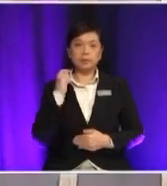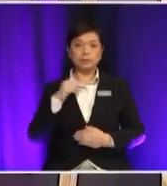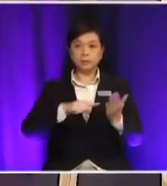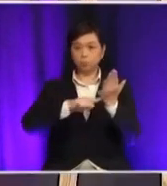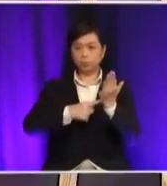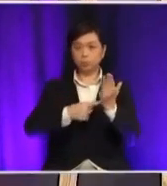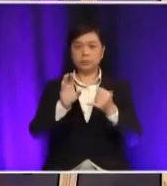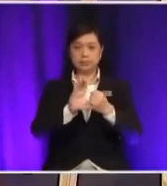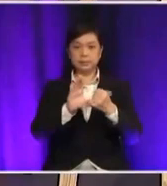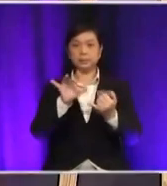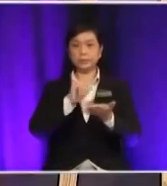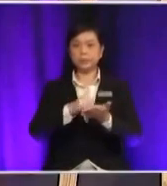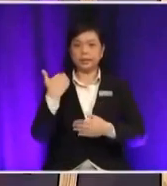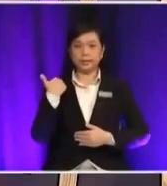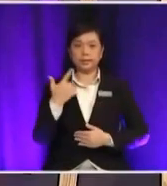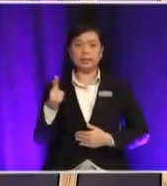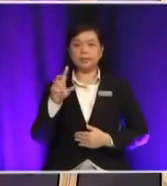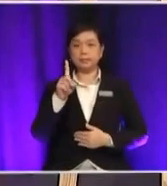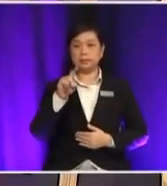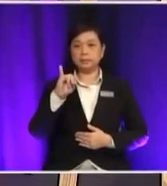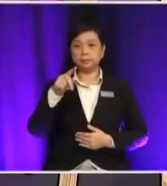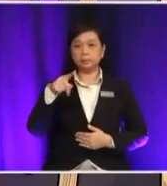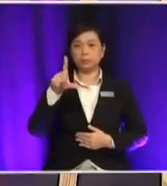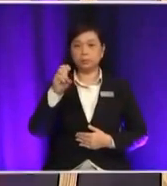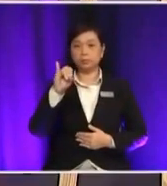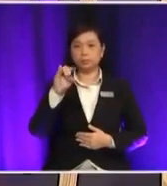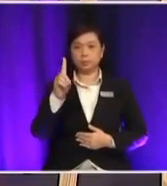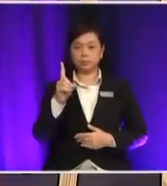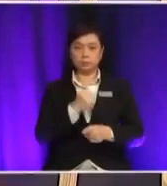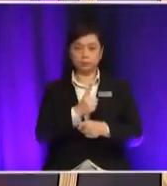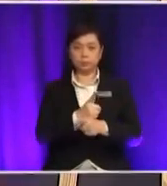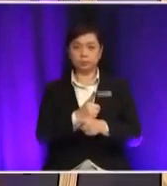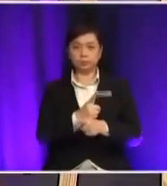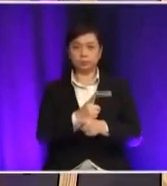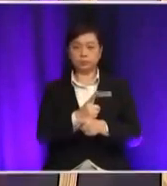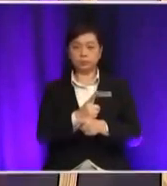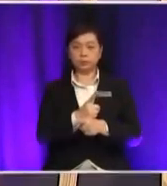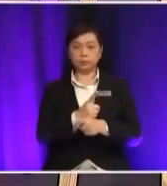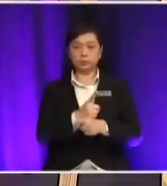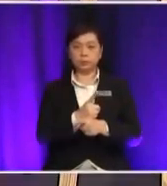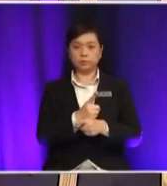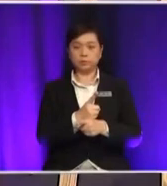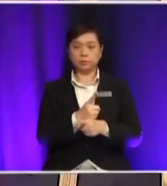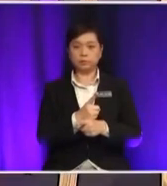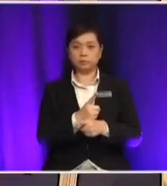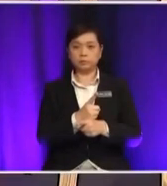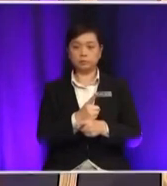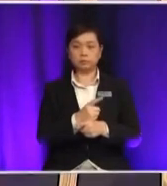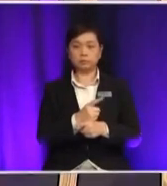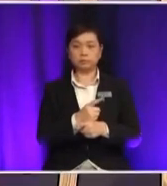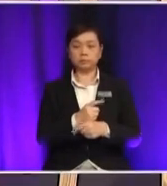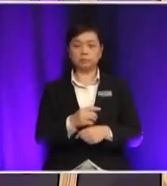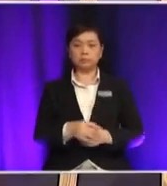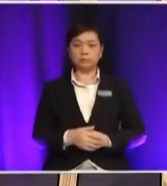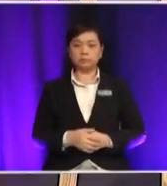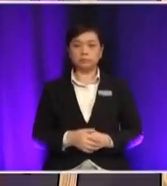betul oke yang Indo ini dia review kepada yang daripada meiosis sebelum meiosis